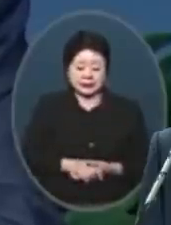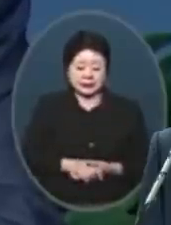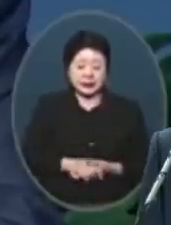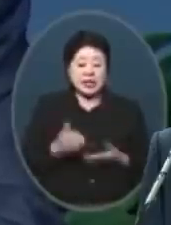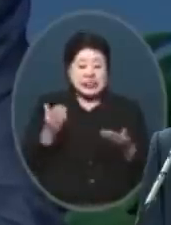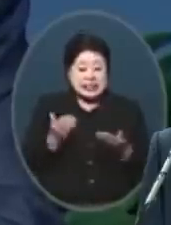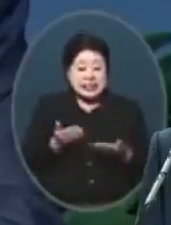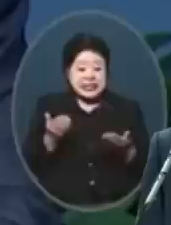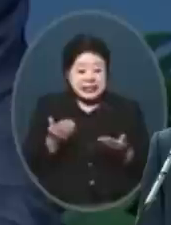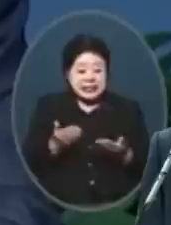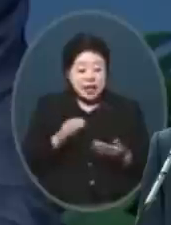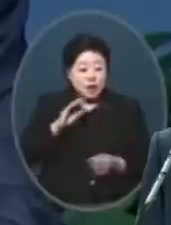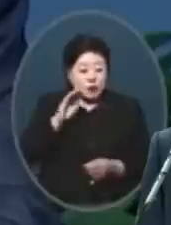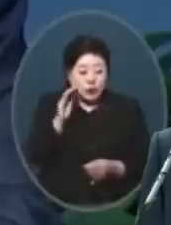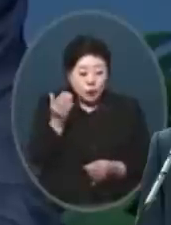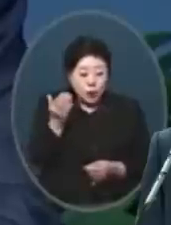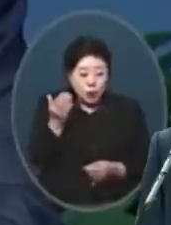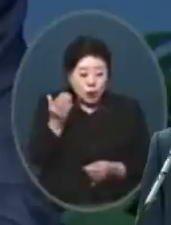일이 되도록